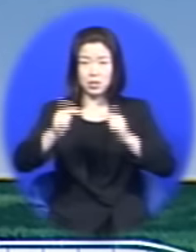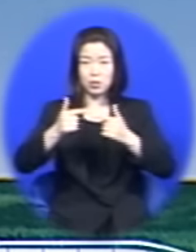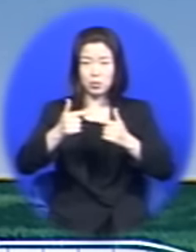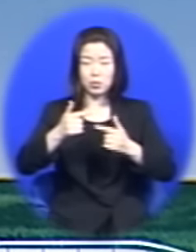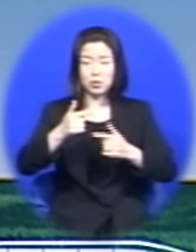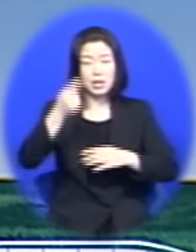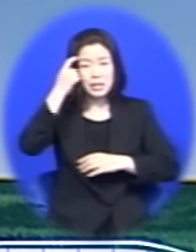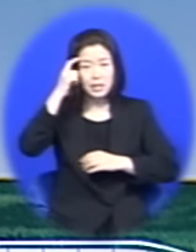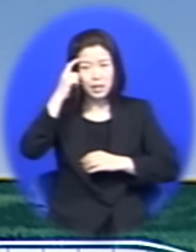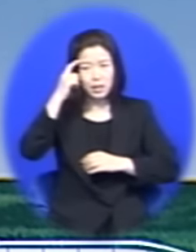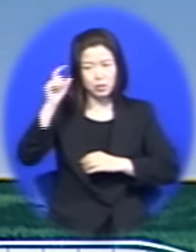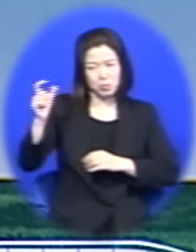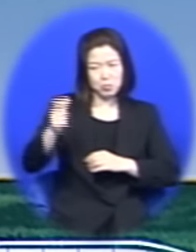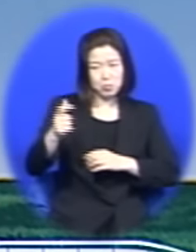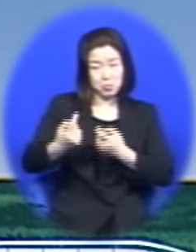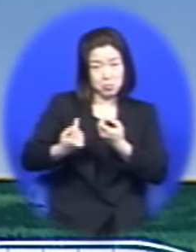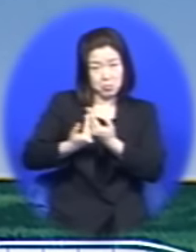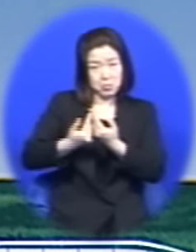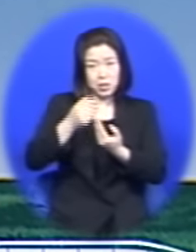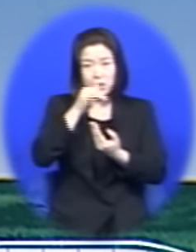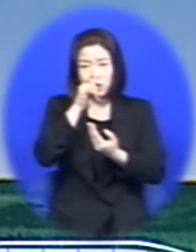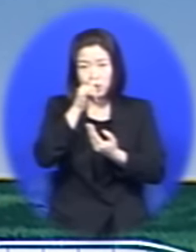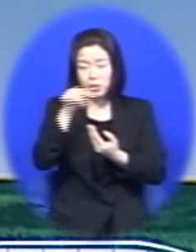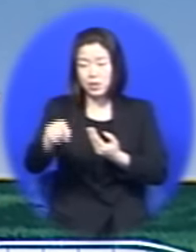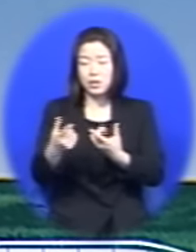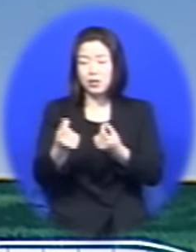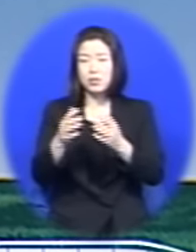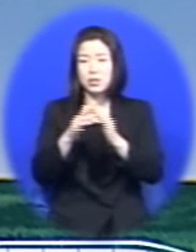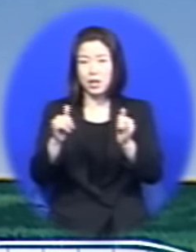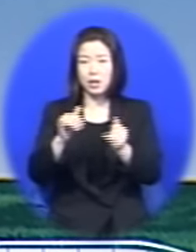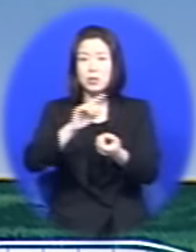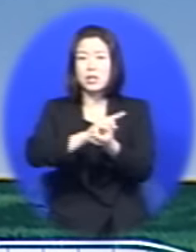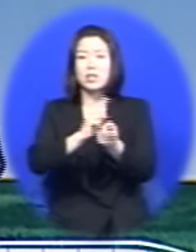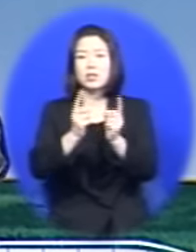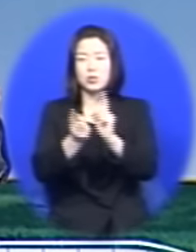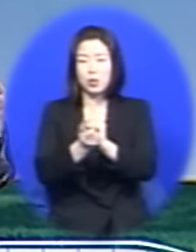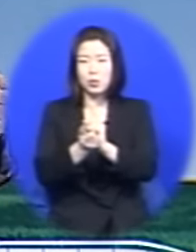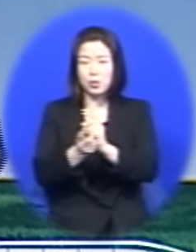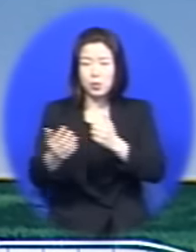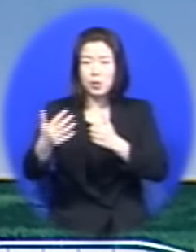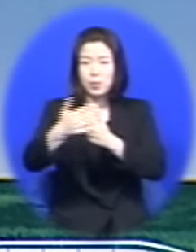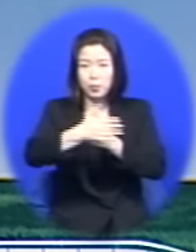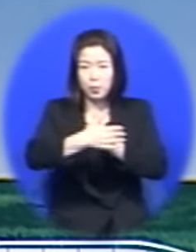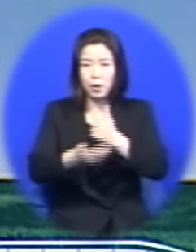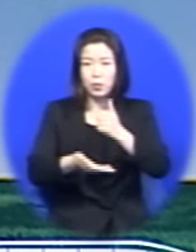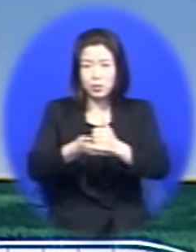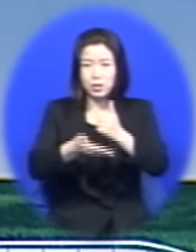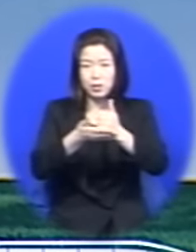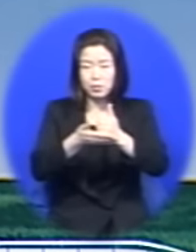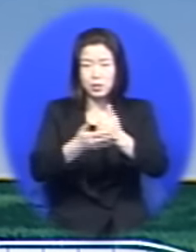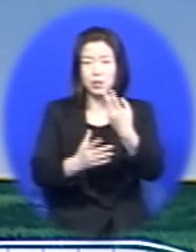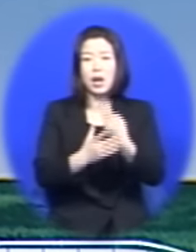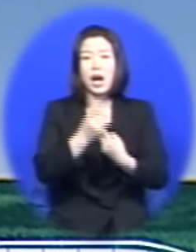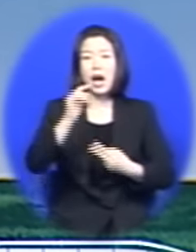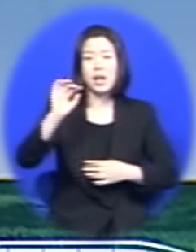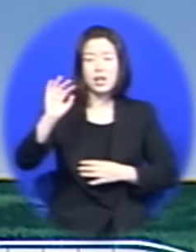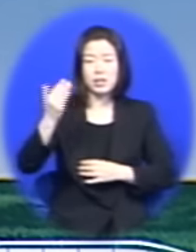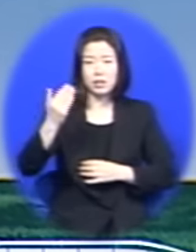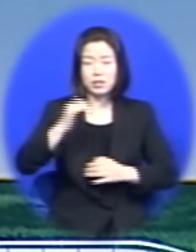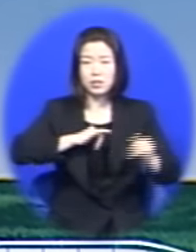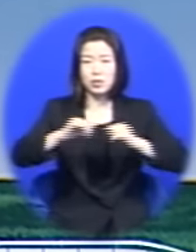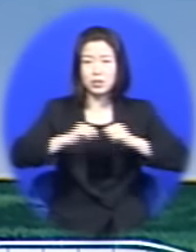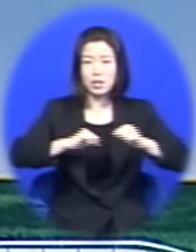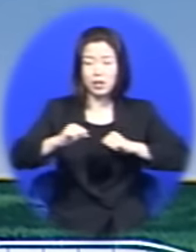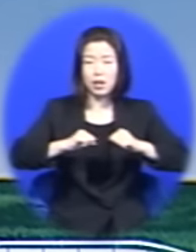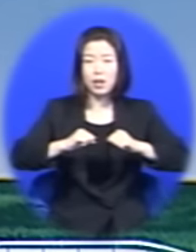생각이 좀 굳어져 있고 이런 사람들을 서로 섬기면서 하나가 되는 역사가 이게 교회의 기가